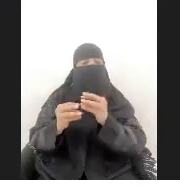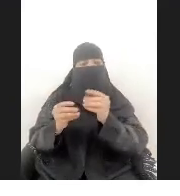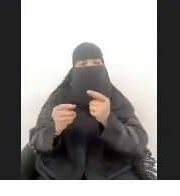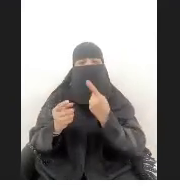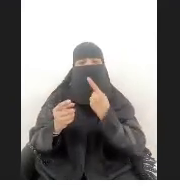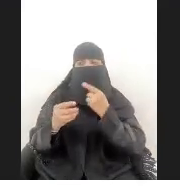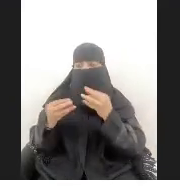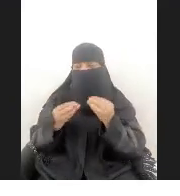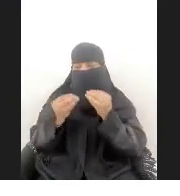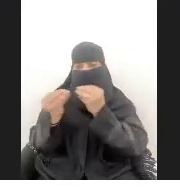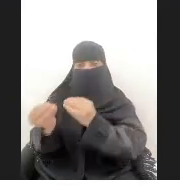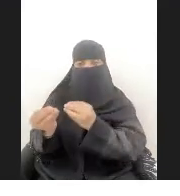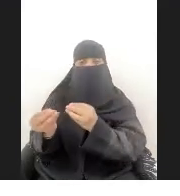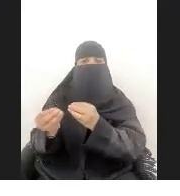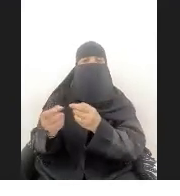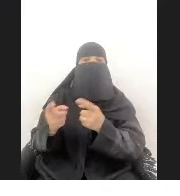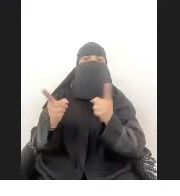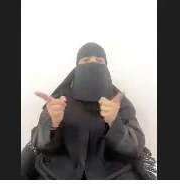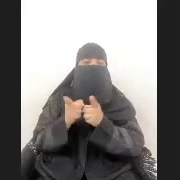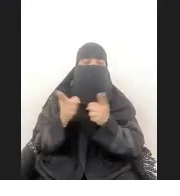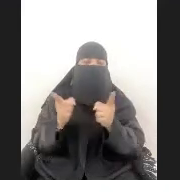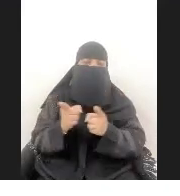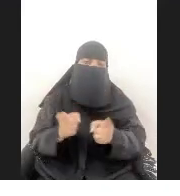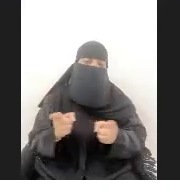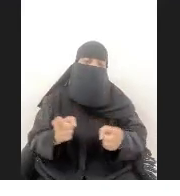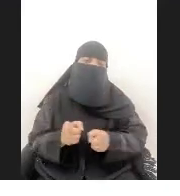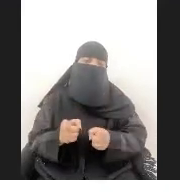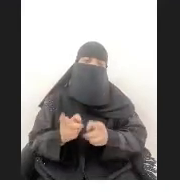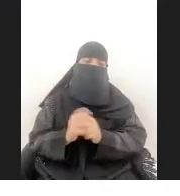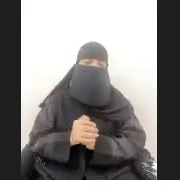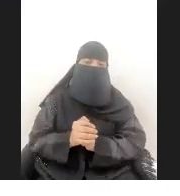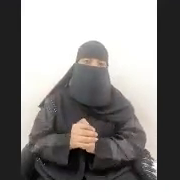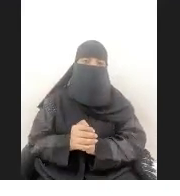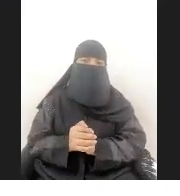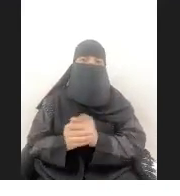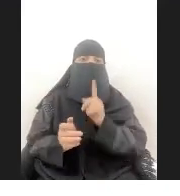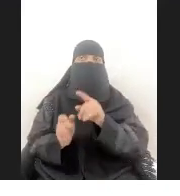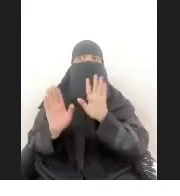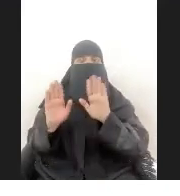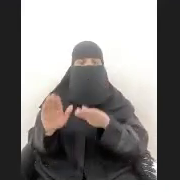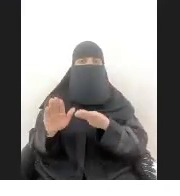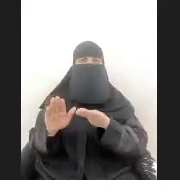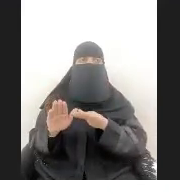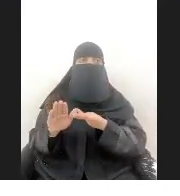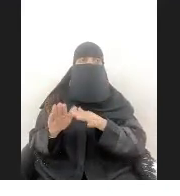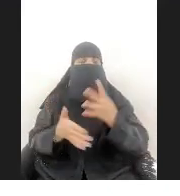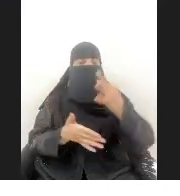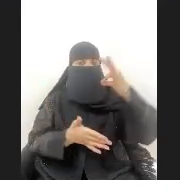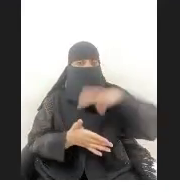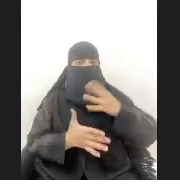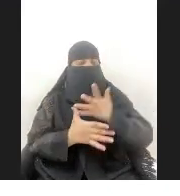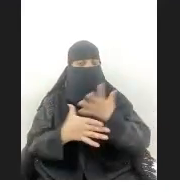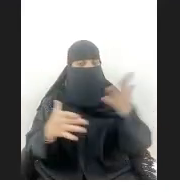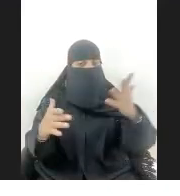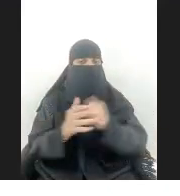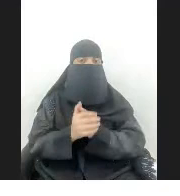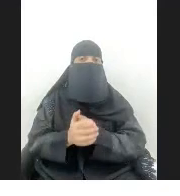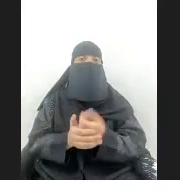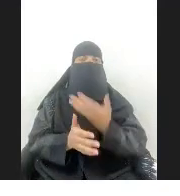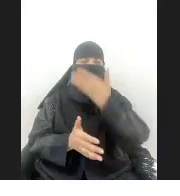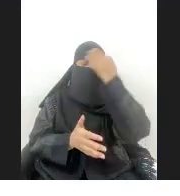طريق هذه المنصات، وبالتالي يكون أبقى أثراً ويحتفظ فيه المتعلم لمدة